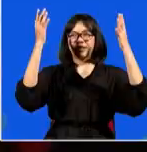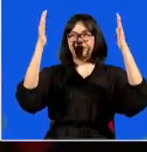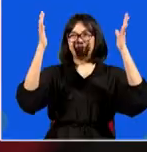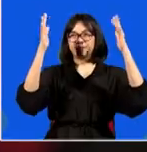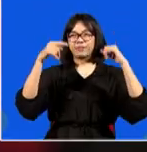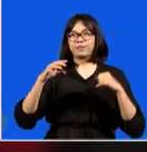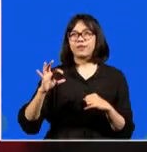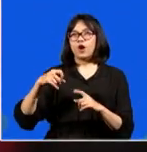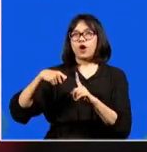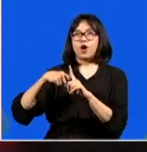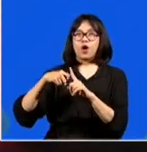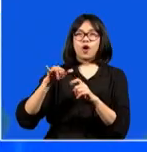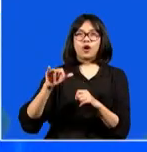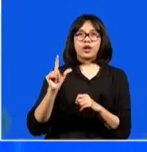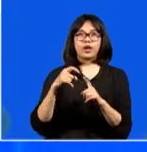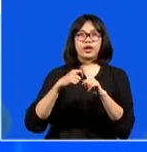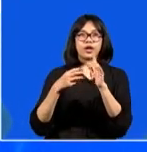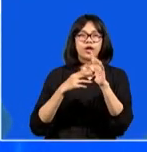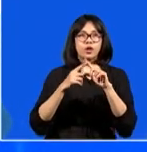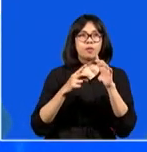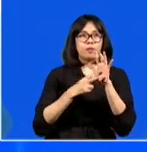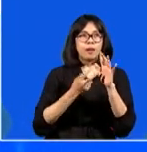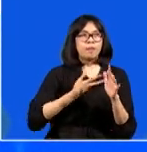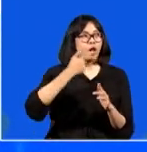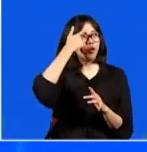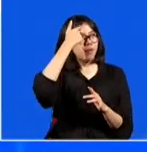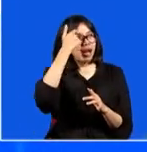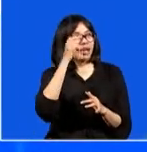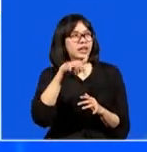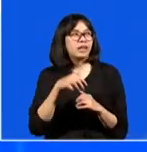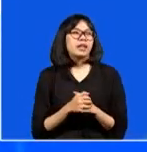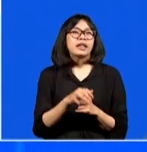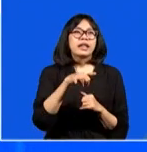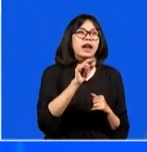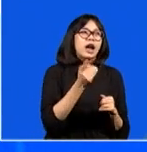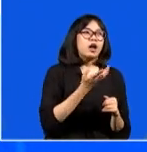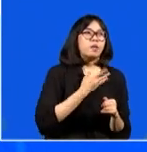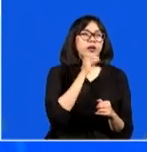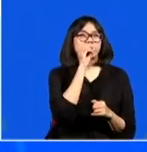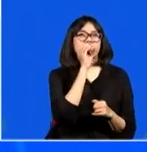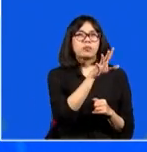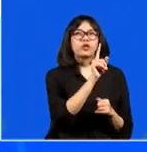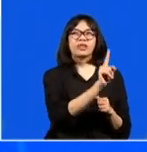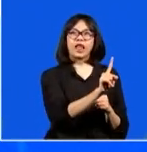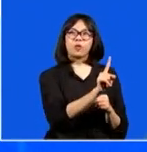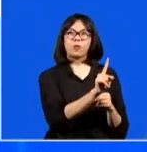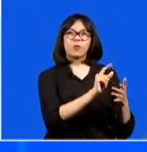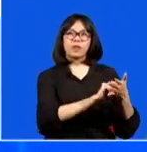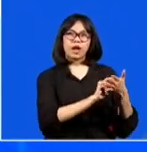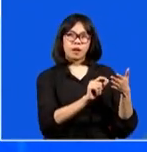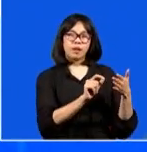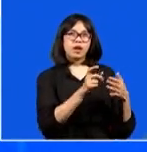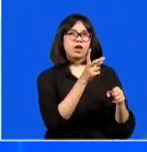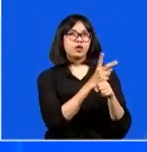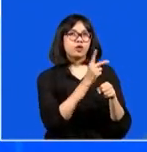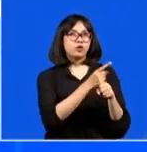juga mau untuk terus belajar Itu hebatnya tapi kalau misalkan boleh sebut satu nama ketika berbicara mengenai guru Siapa